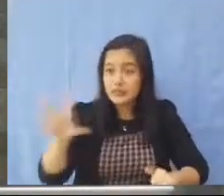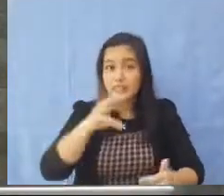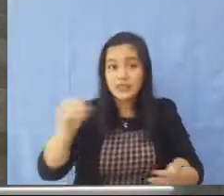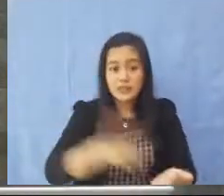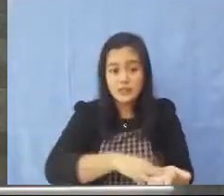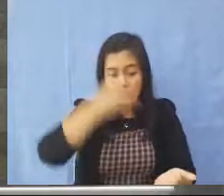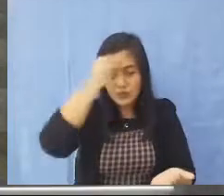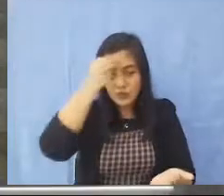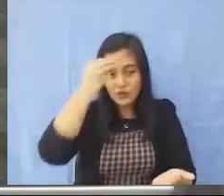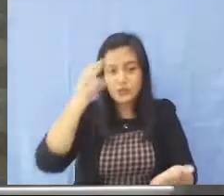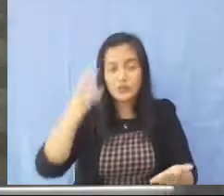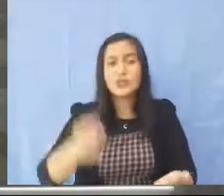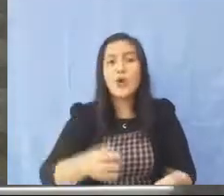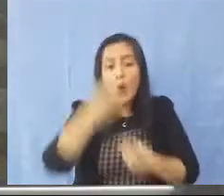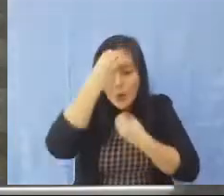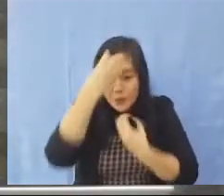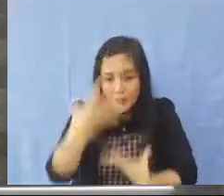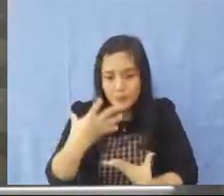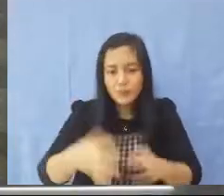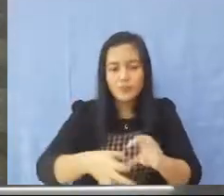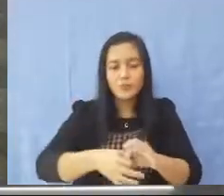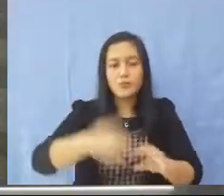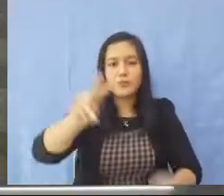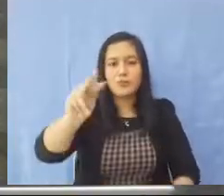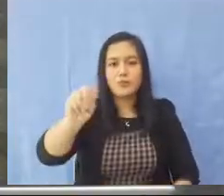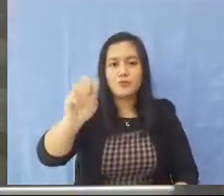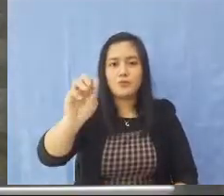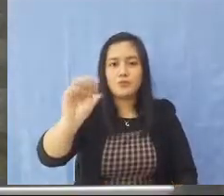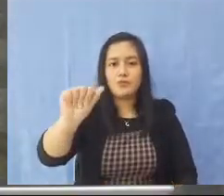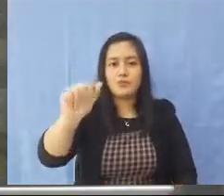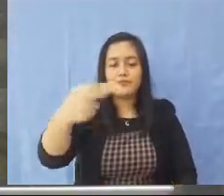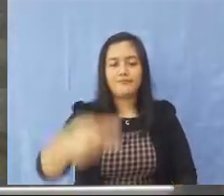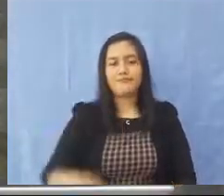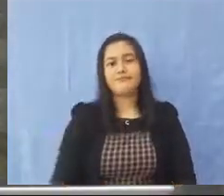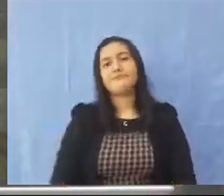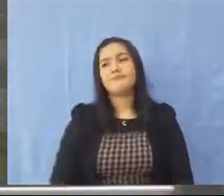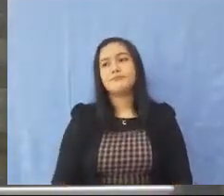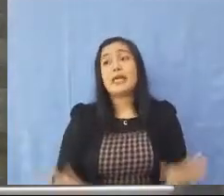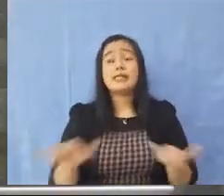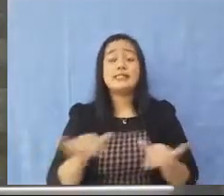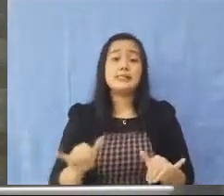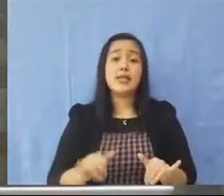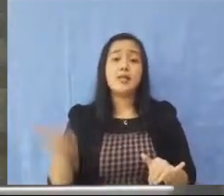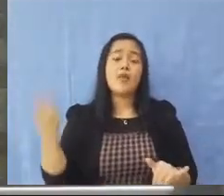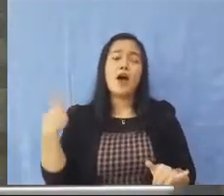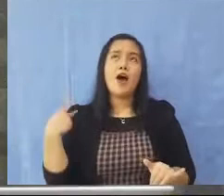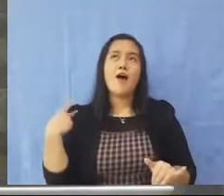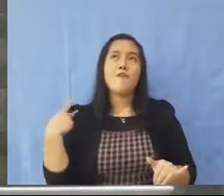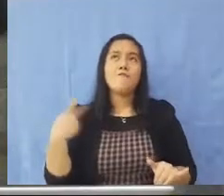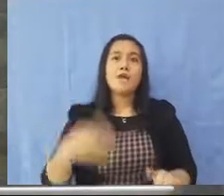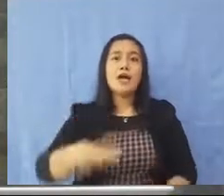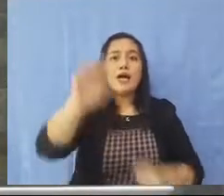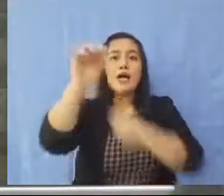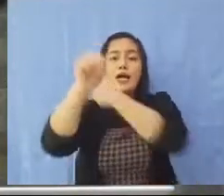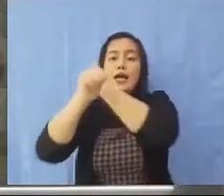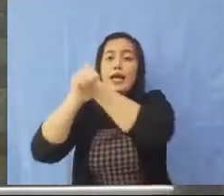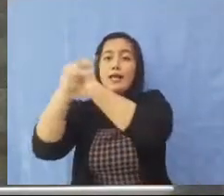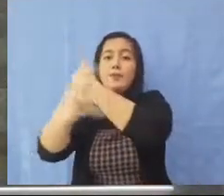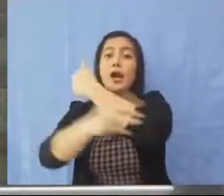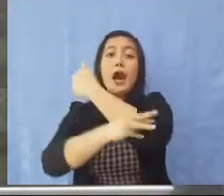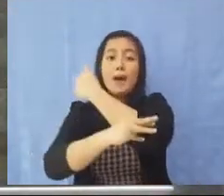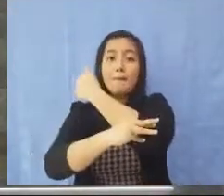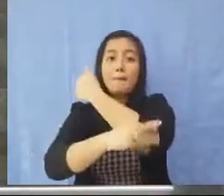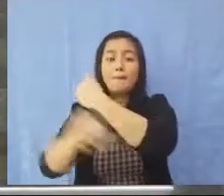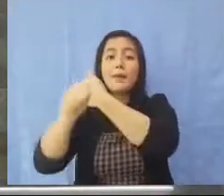Abraham, he was known as the father of the faithful. Yung faithfulness ni Abraham sa Diyos. After long years ng